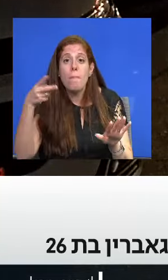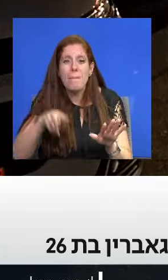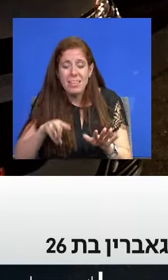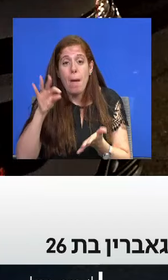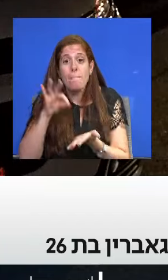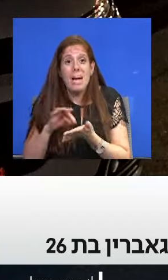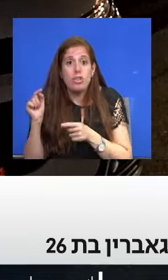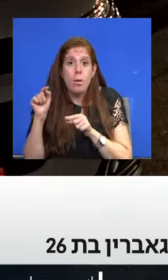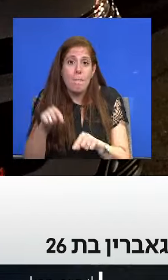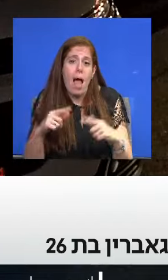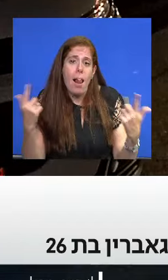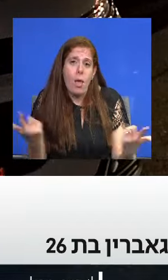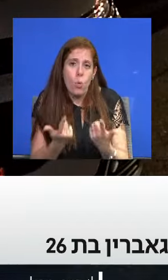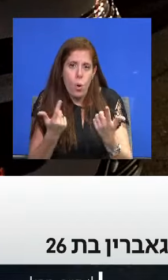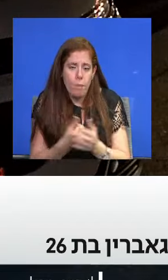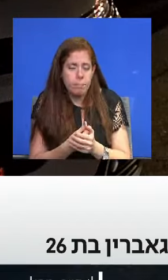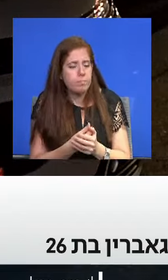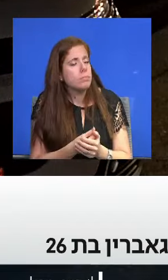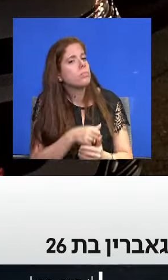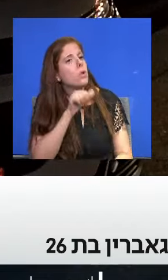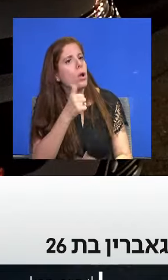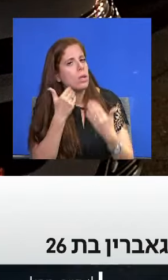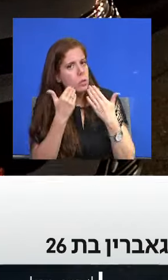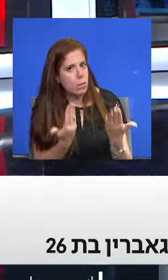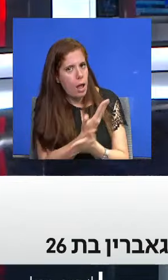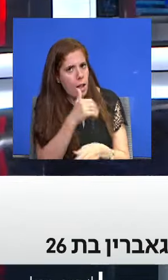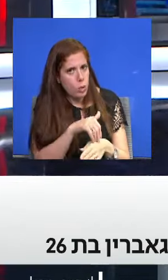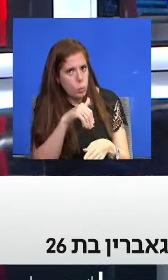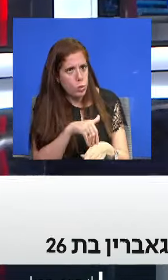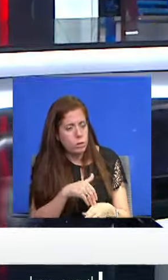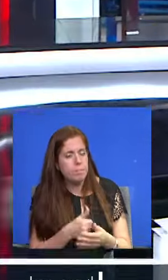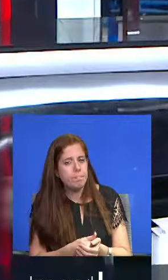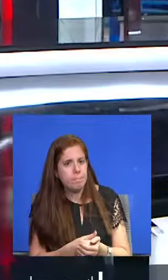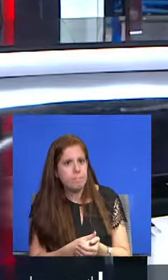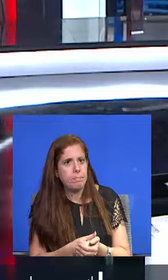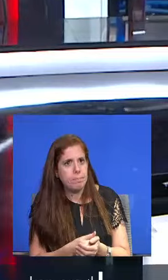לכאן לאירוע. אורלי, תודה רבה על העדכונים שלך משם מהזירה.